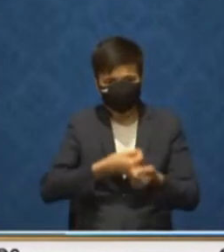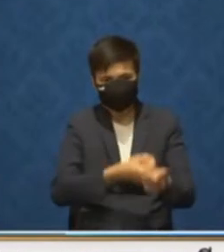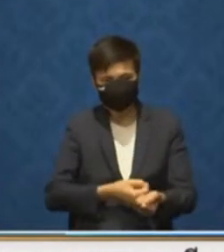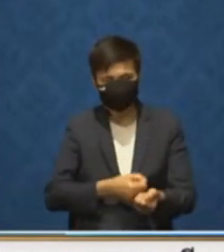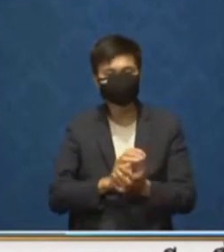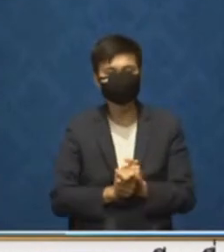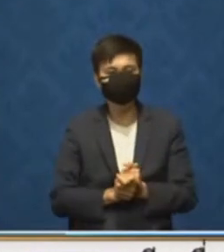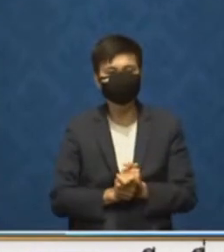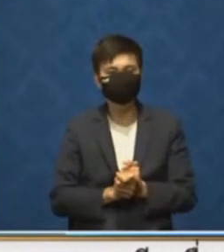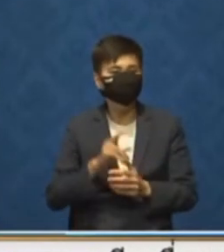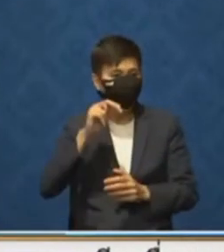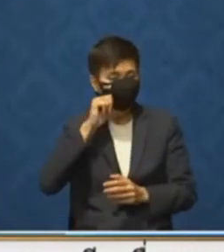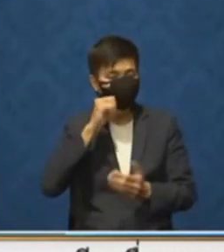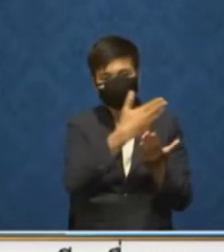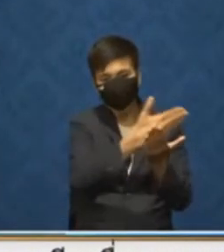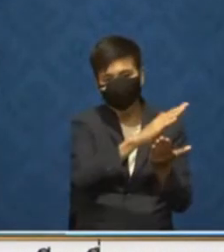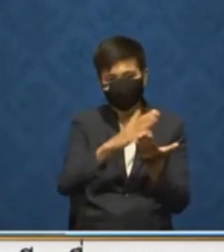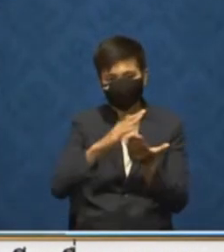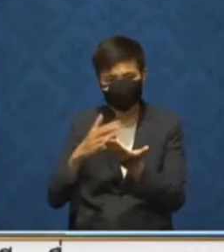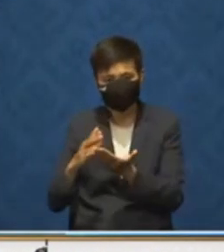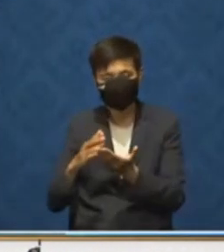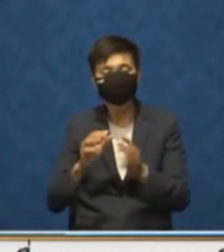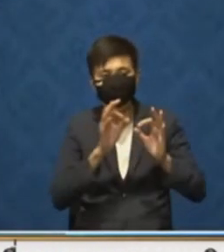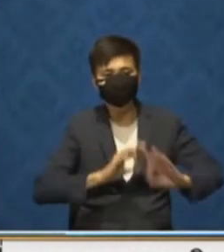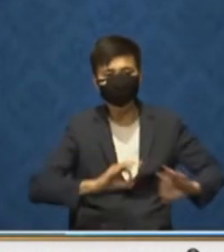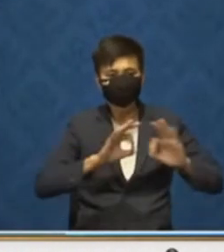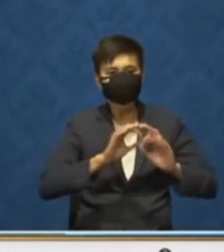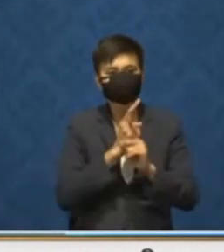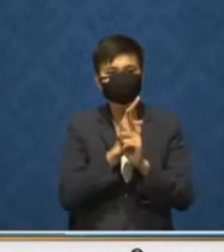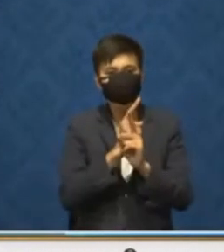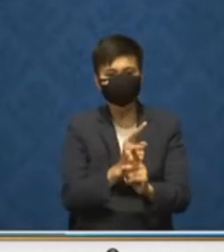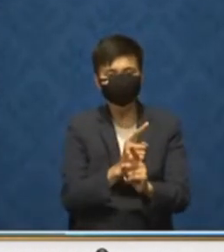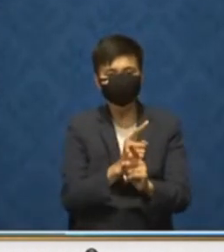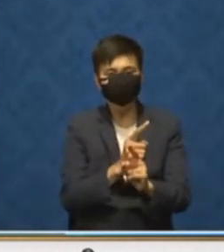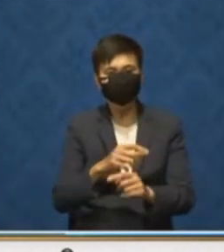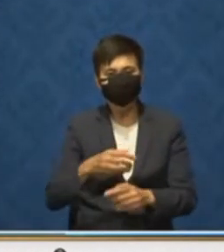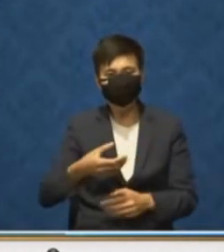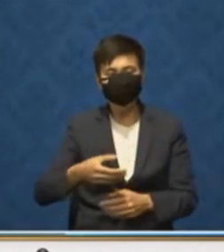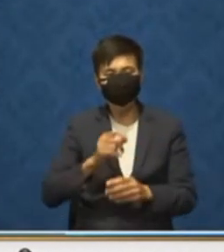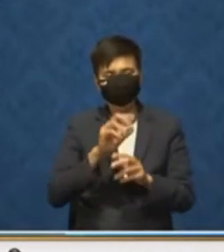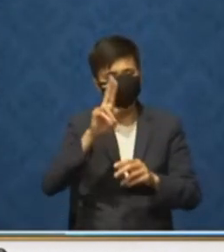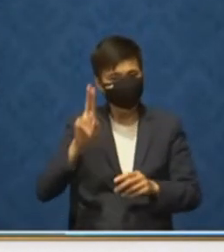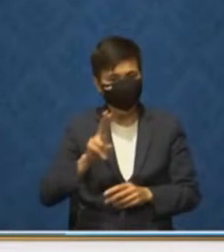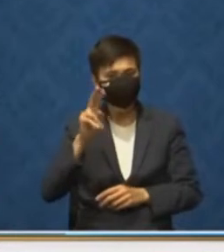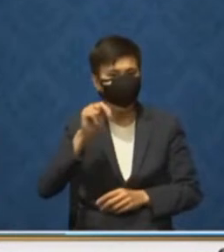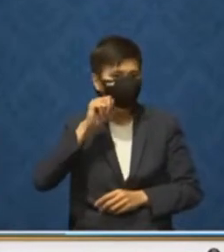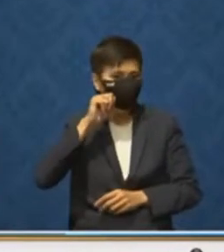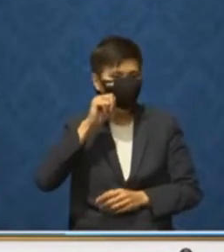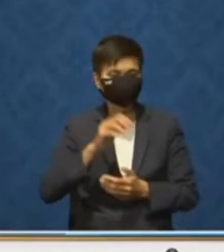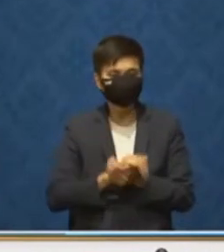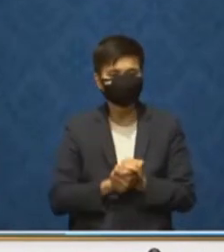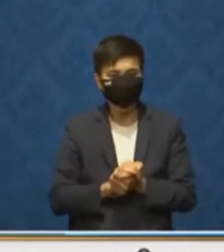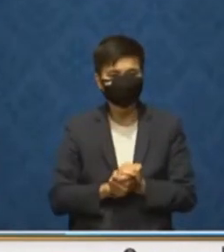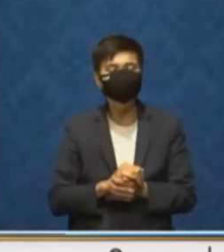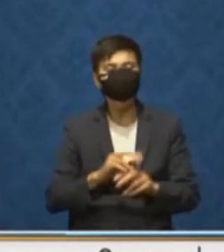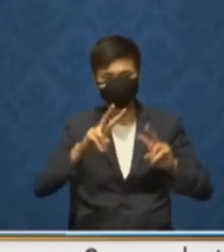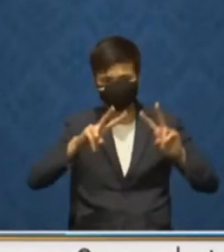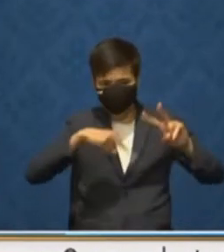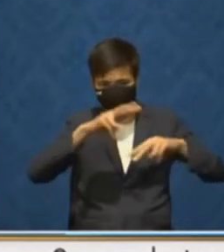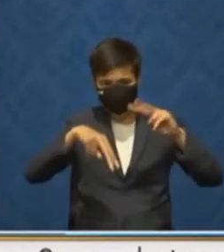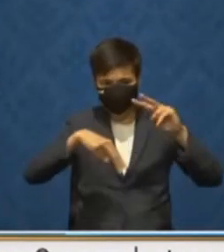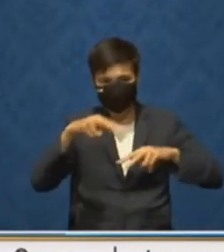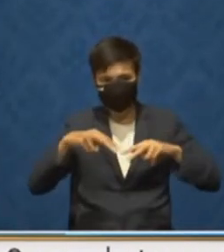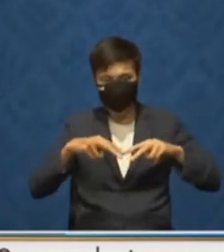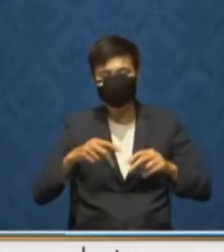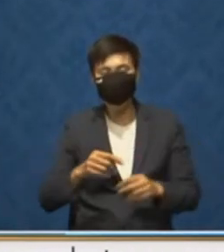จะสนามฤดูแล้งโดยลำดับความสำคัญตามกิจกรรมกัดใช้น้ำผ้ากำกับและควบคุมการเพาะปลูกพืชในช่วงฤดูแล้ง